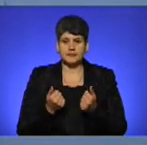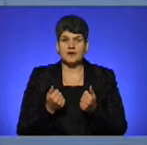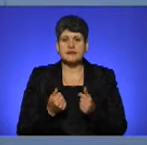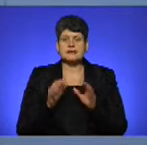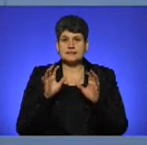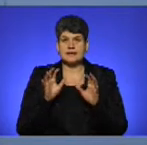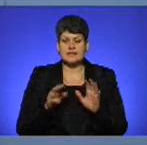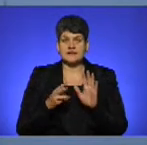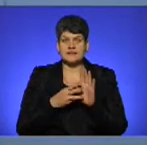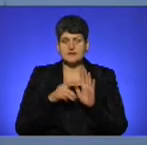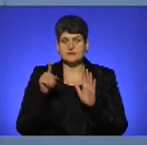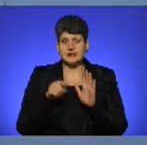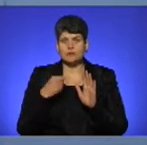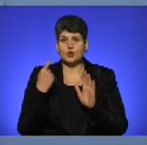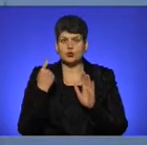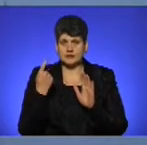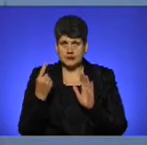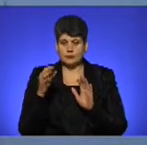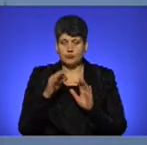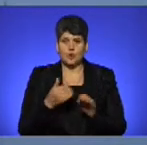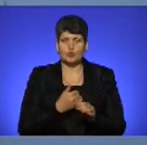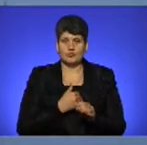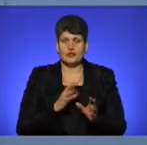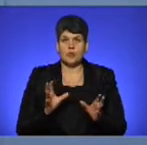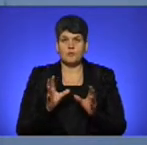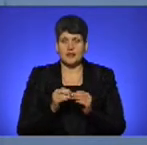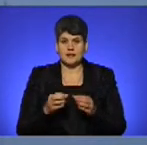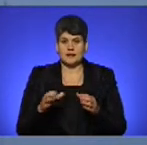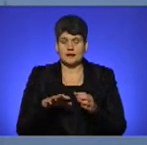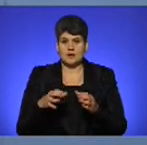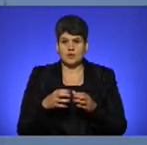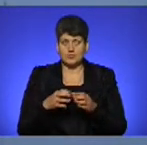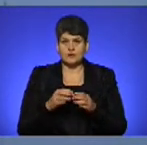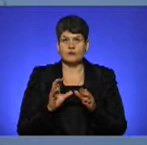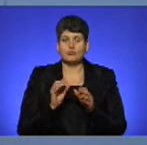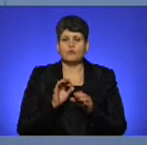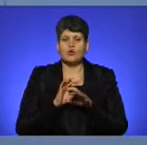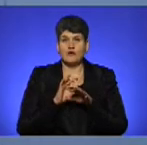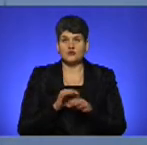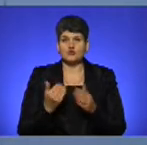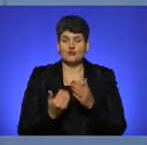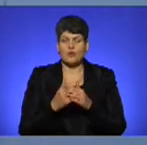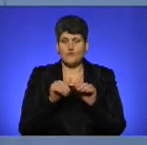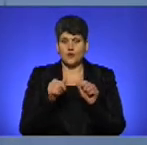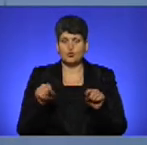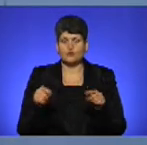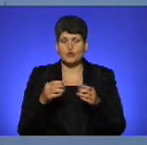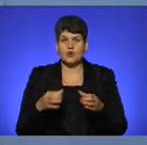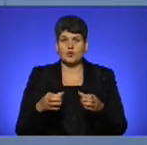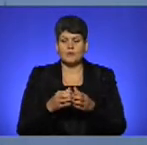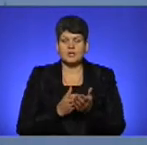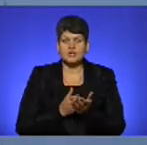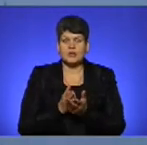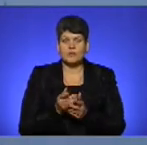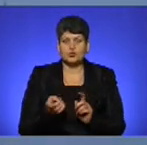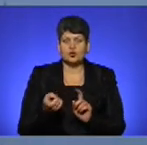стаття 8/1 закону про добровільне об'єднання територіальних громад запроваджує нову форму утворення громад шляхом